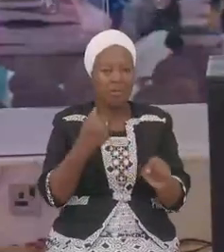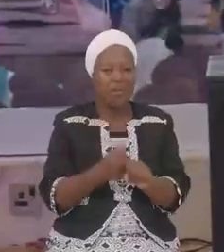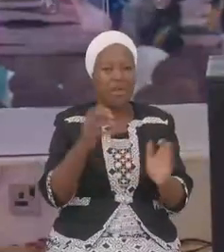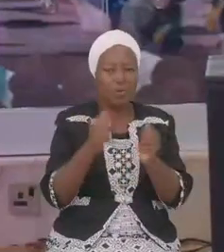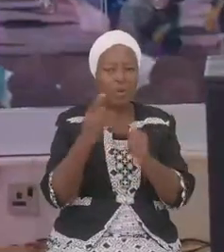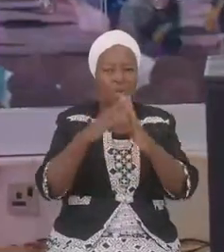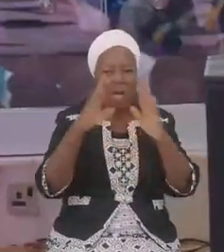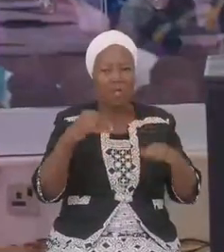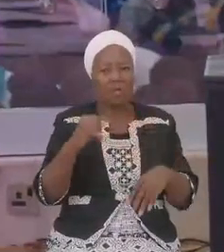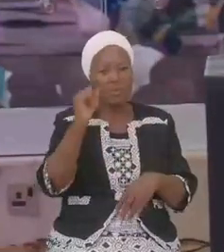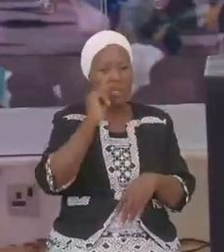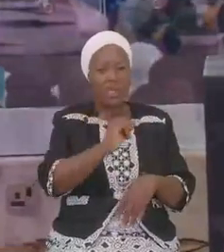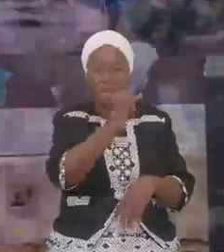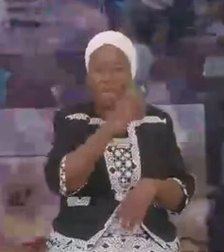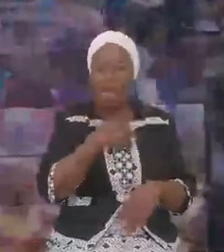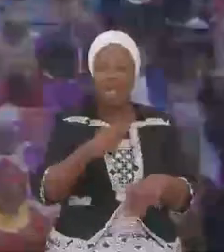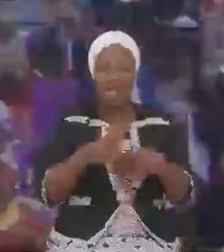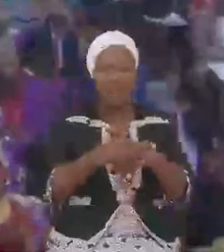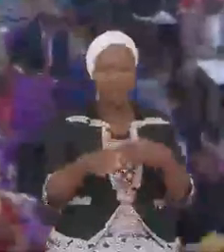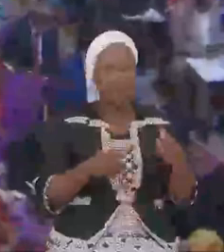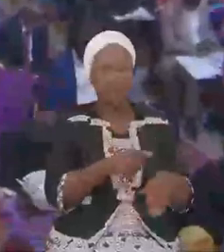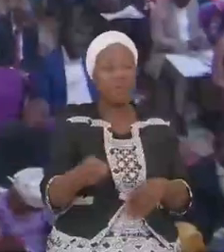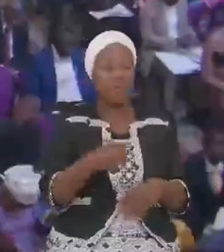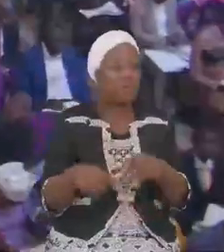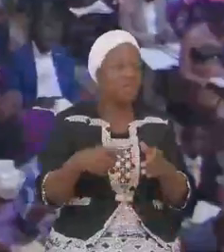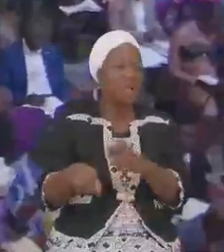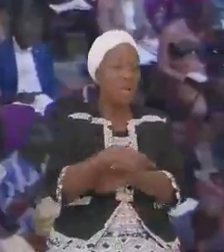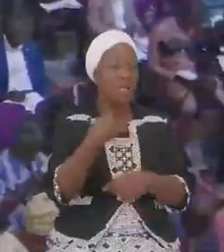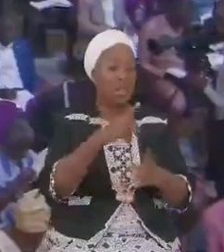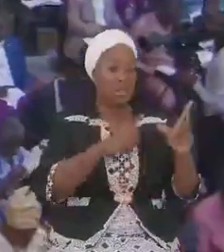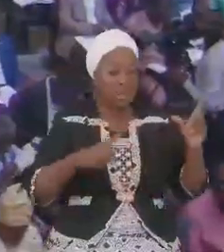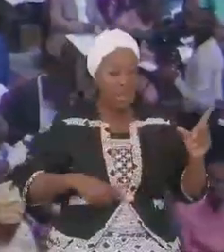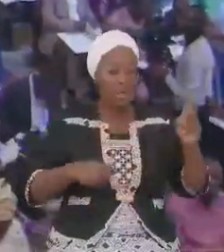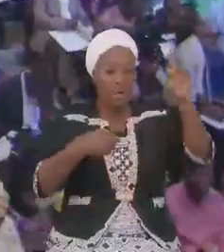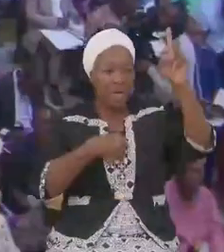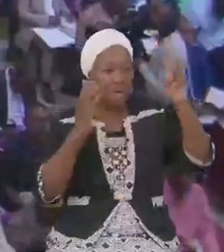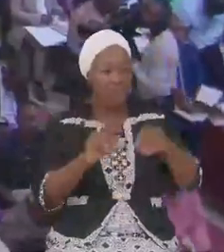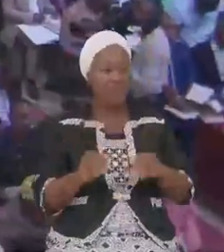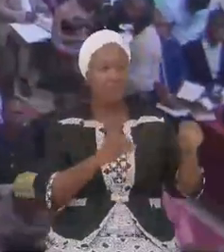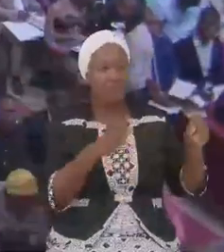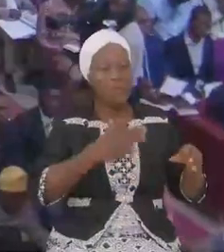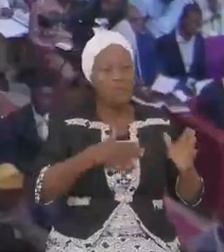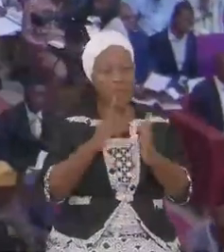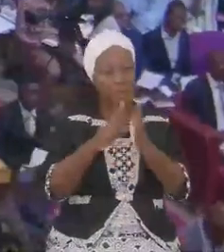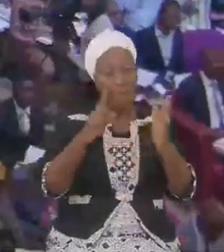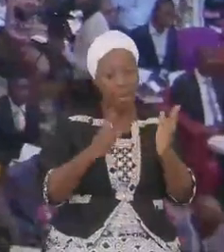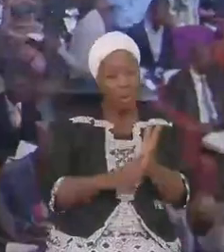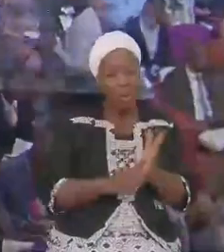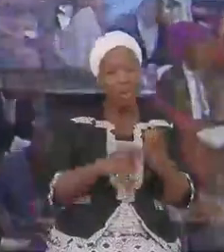maison d'Israël. Après ces jours-là, dit l'Éternel, je mettrai ma